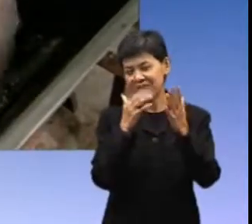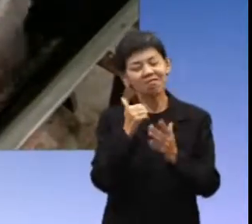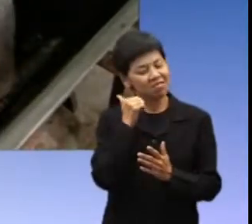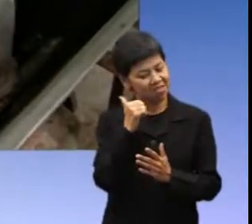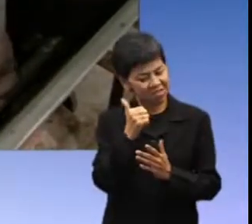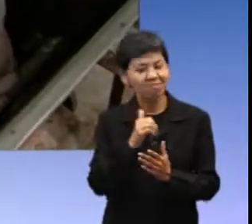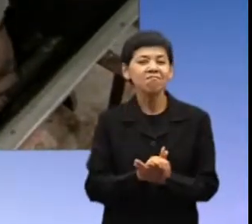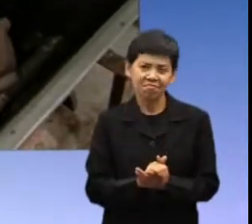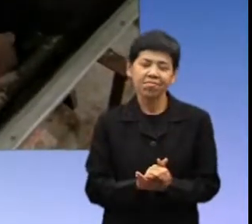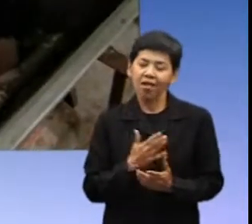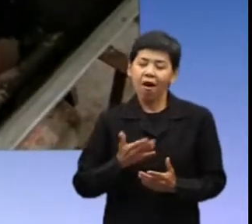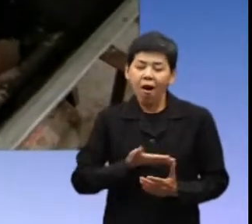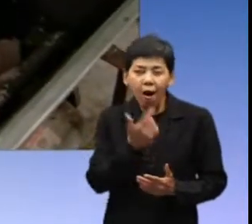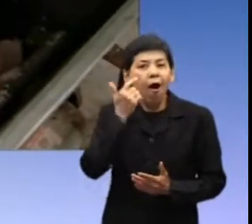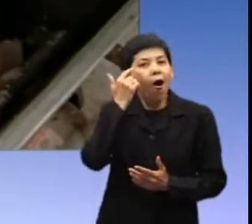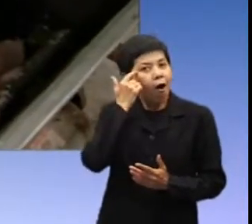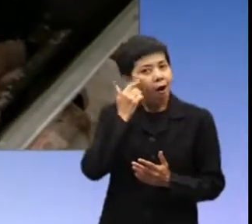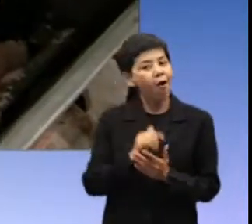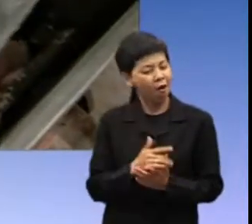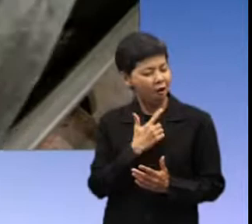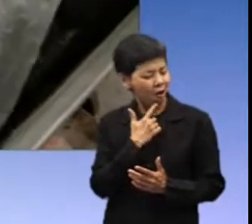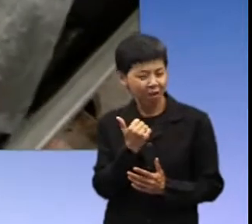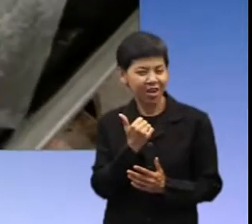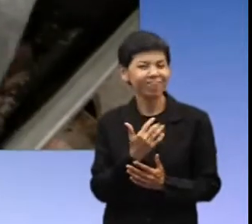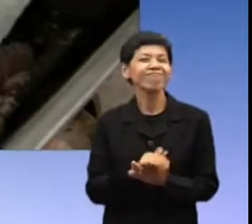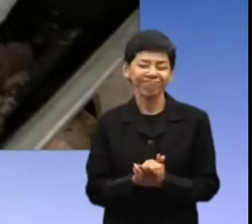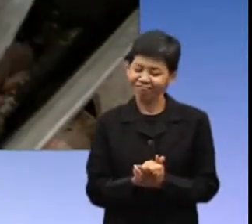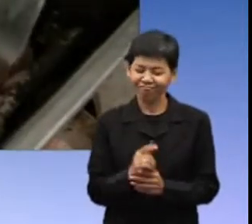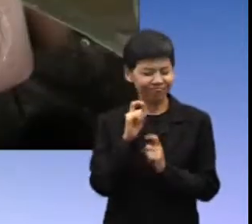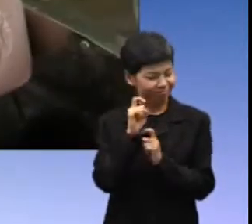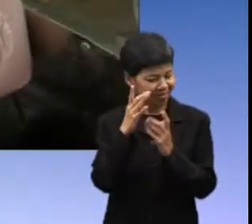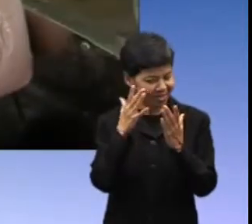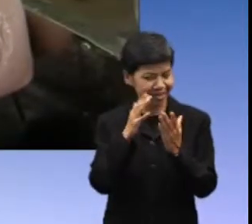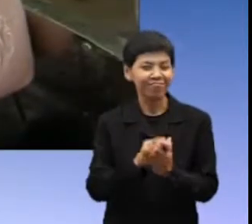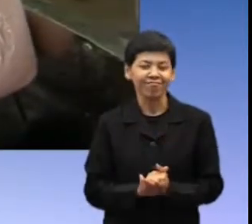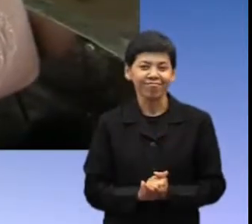กจริงๆเพราะฉะนั้นก็มั่นใจได้ครับว่าอร่อยปลอดภัยอย่างแน่นอน